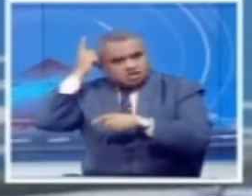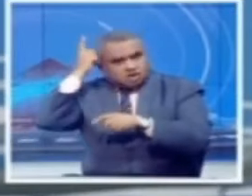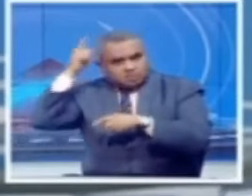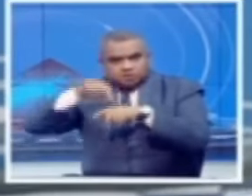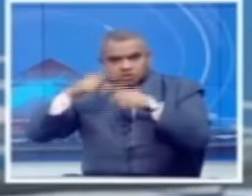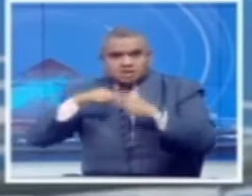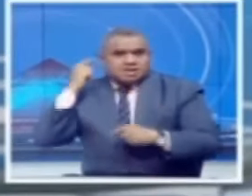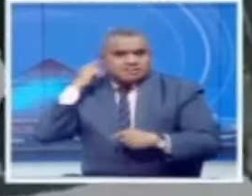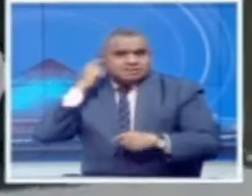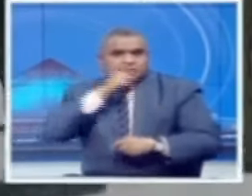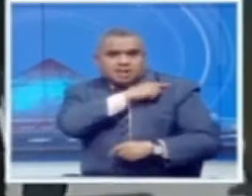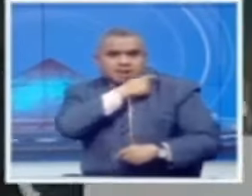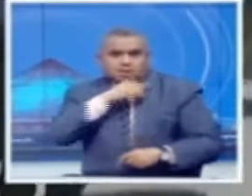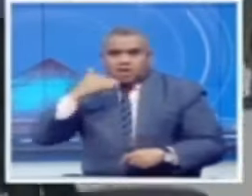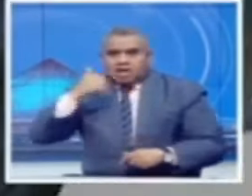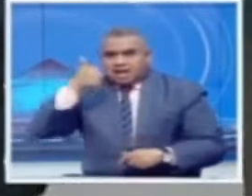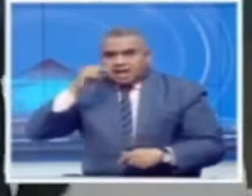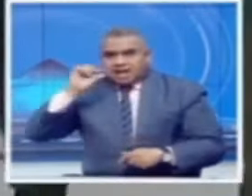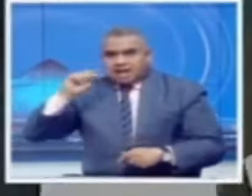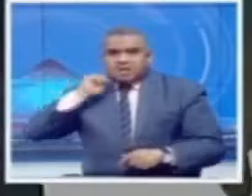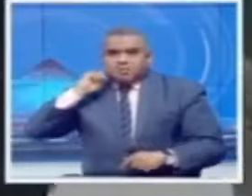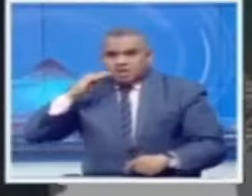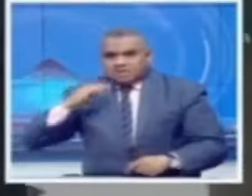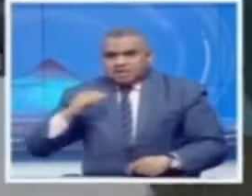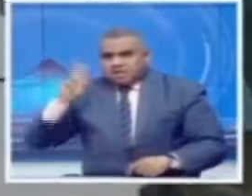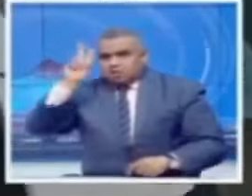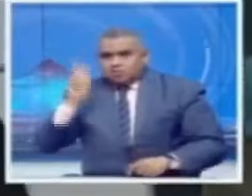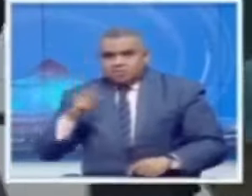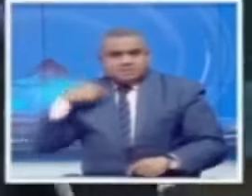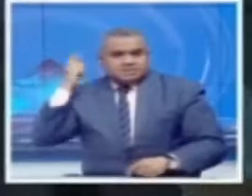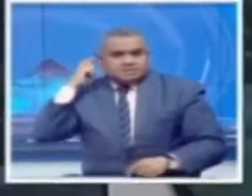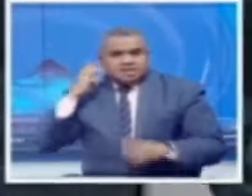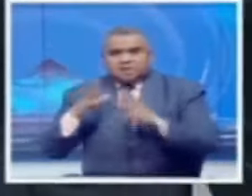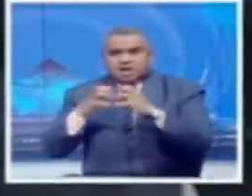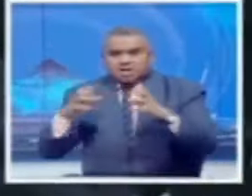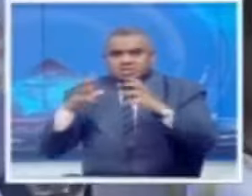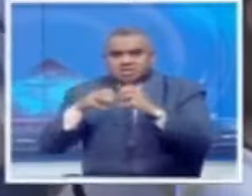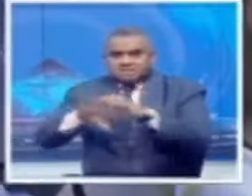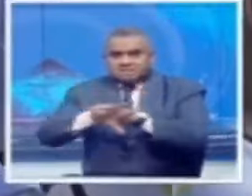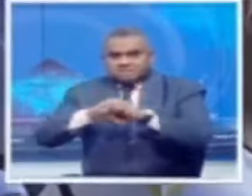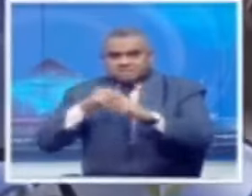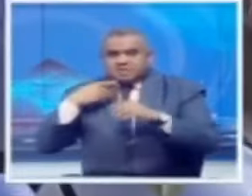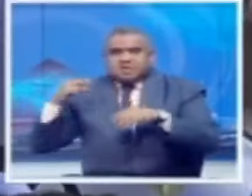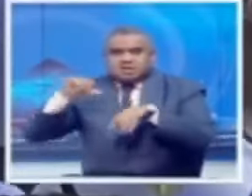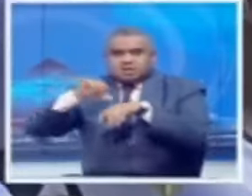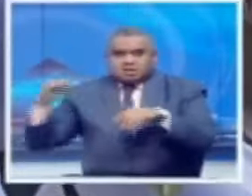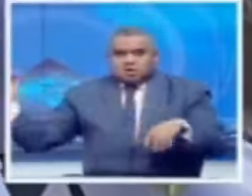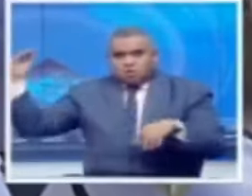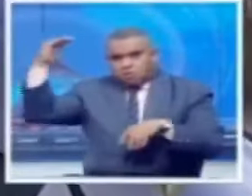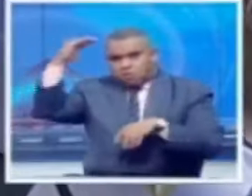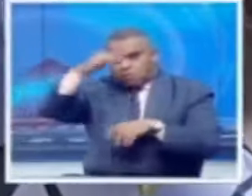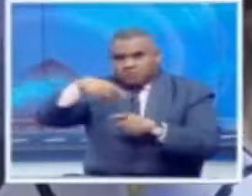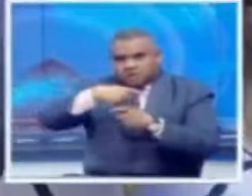اللواء خالد فودة محافظ جنوب سيناء حول الموقف التنفيذي للمشروعات التي تتضمن إنشاء كوبري علوي على الطريق